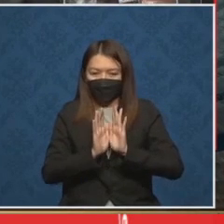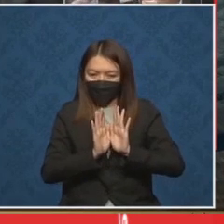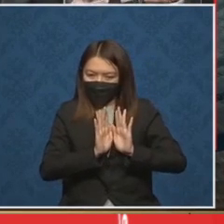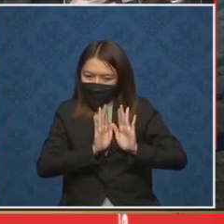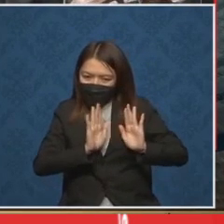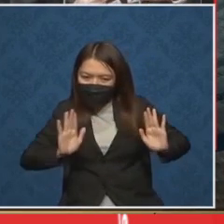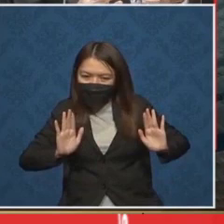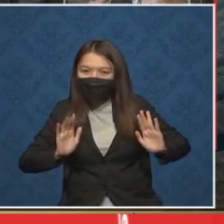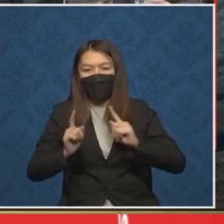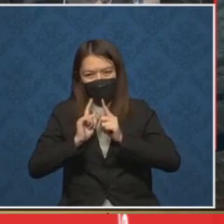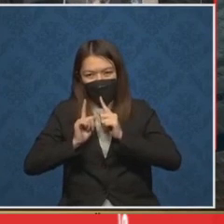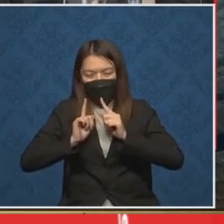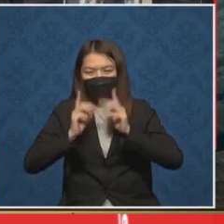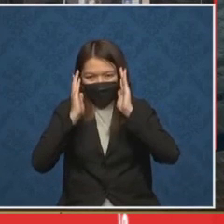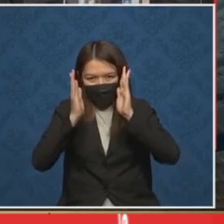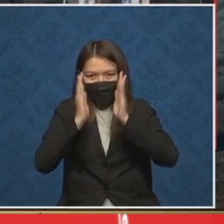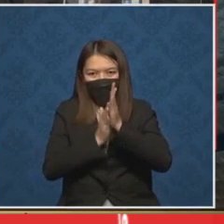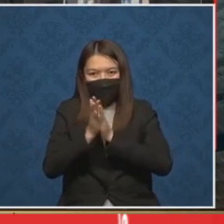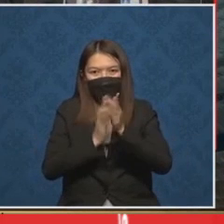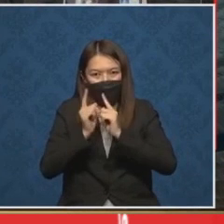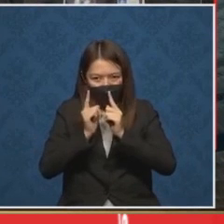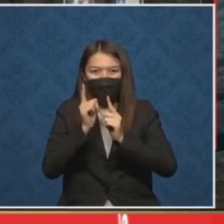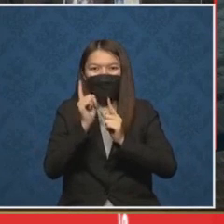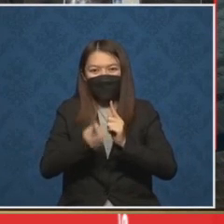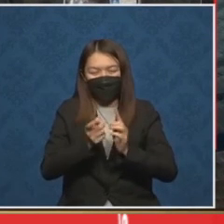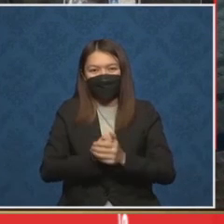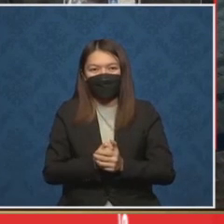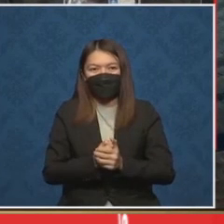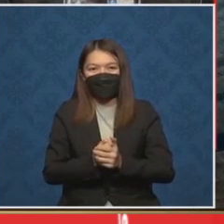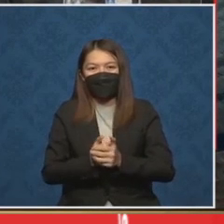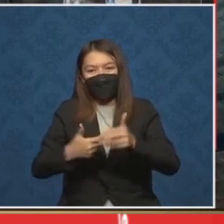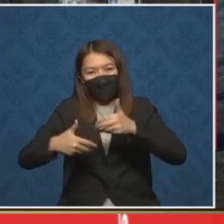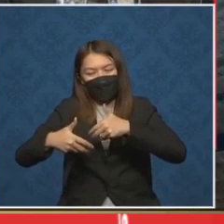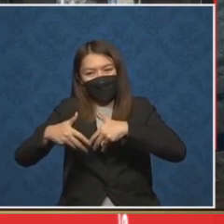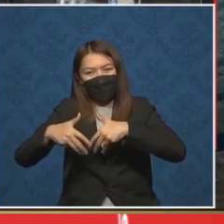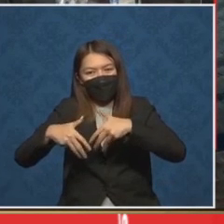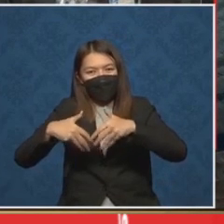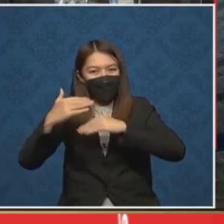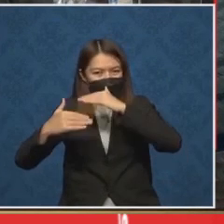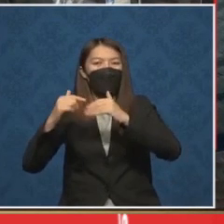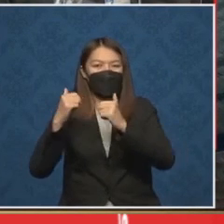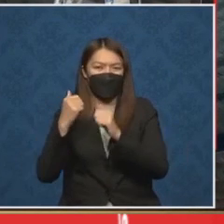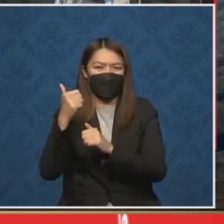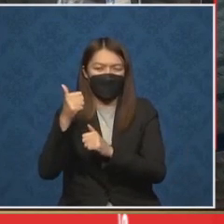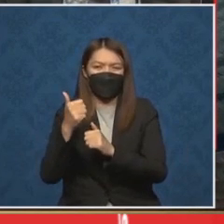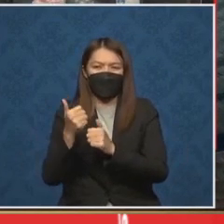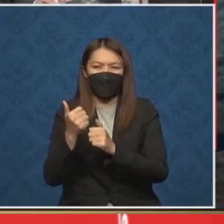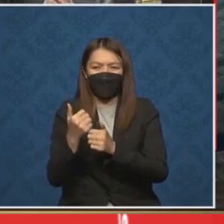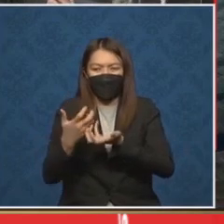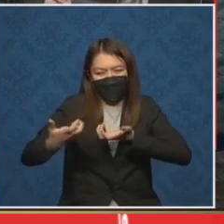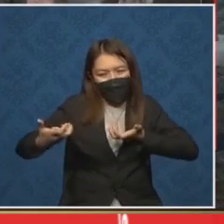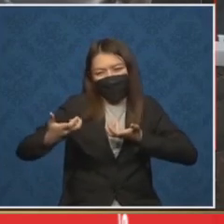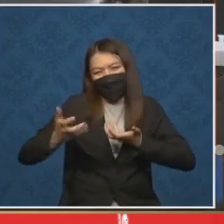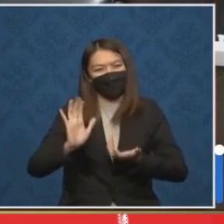องมาตั้งใจที่จะคุยกันจริงๆจังๆบ้านเมืองเราถึงจะเดินได้อย่าแบ่งเขาแบ่งเราแล้วมาช่วยกันขอบพระคุณครับ